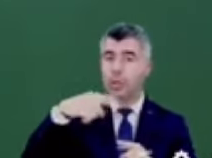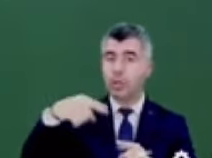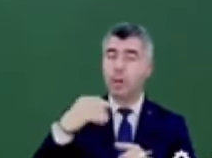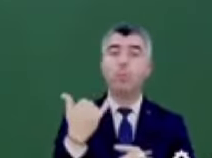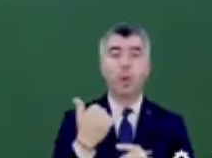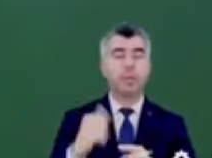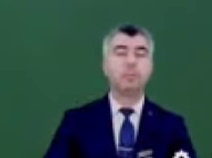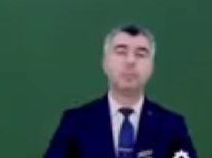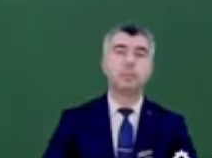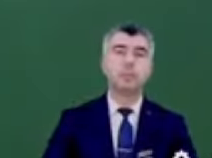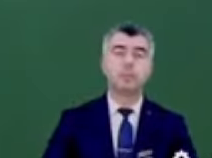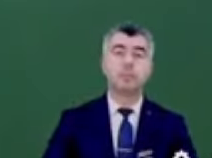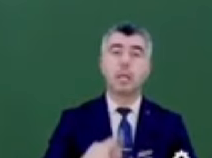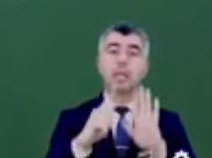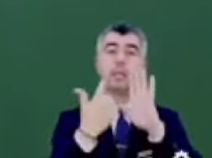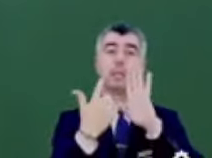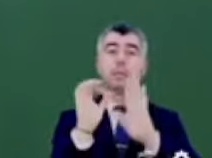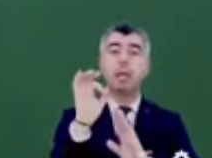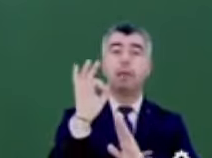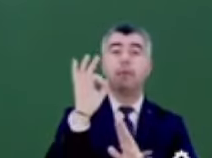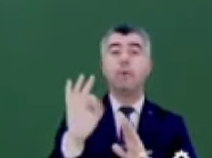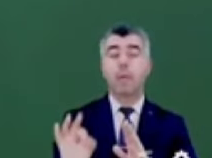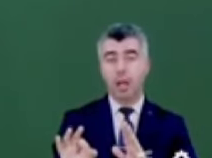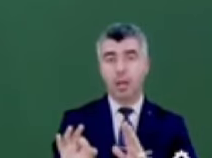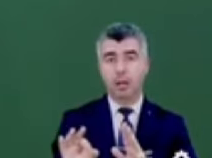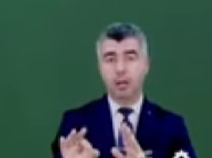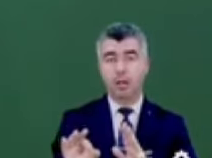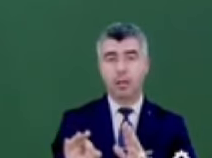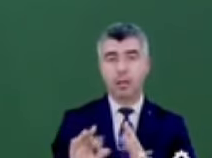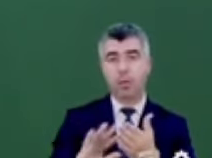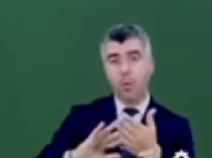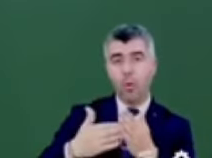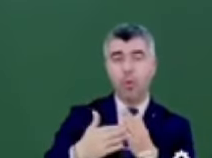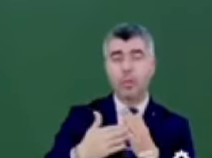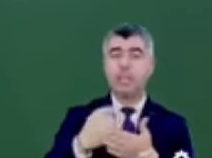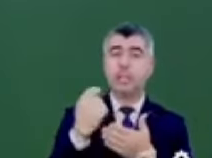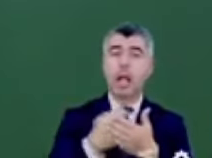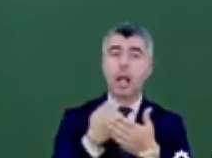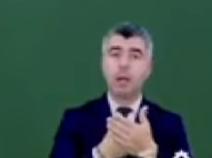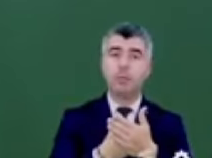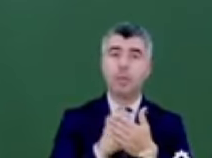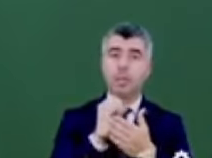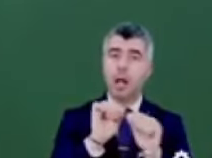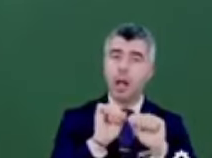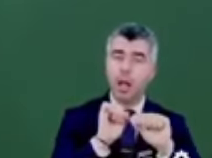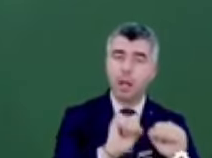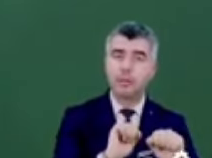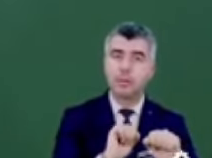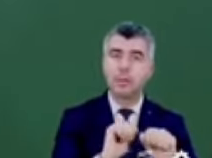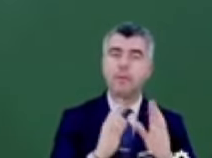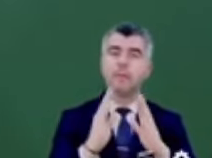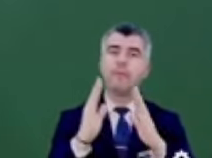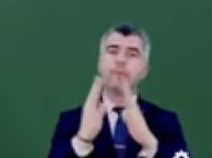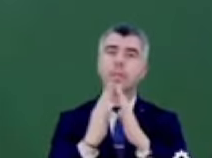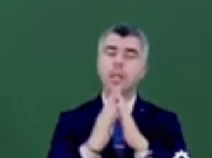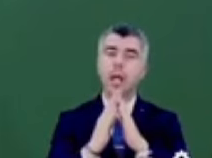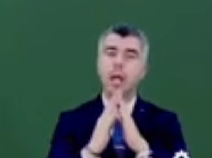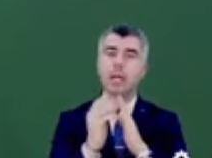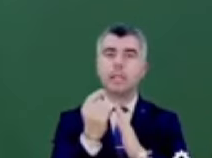مهم 70% من هذه الطلبات تخص السكن الذي تبلغ